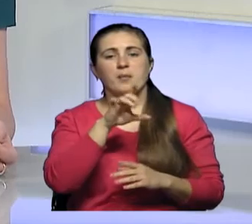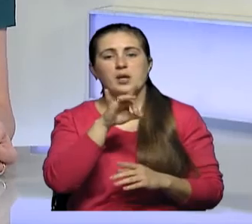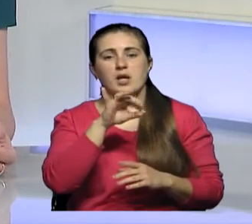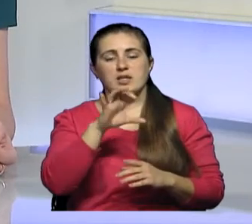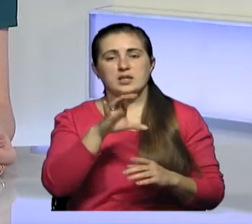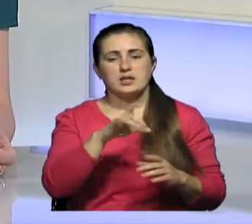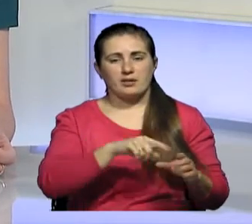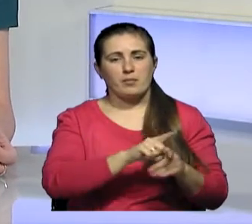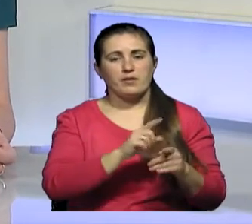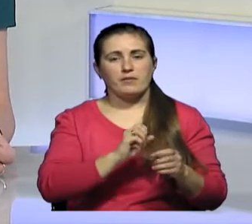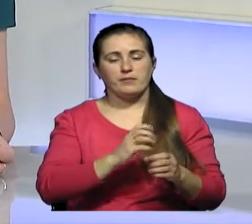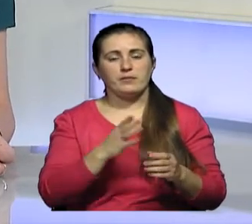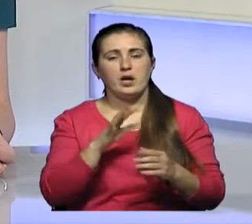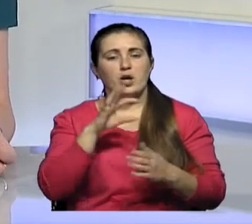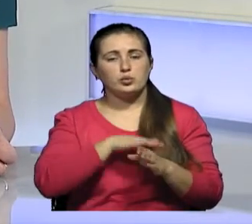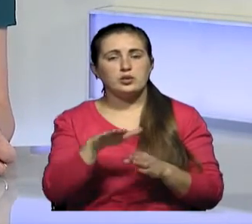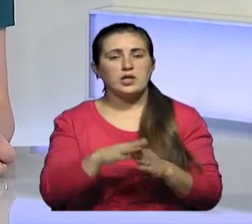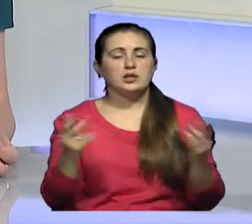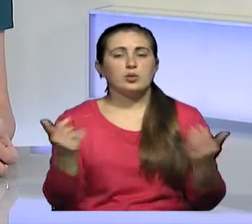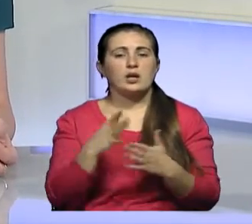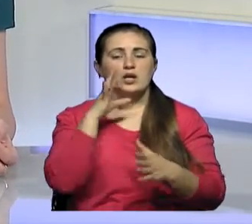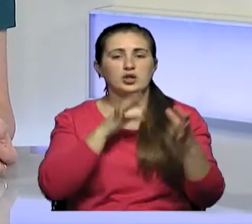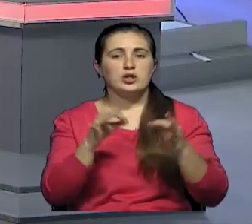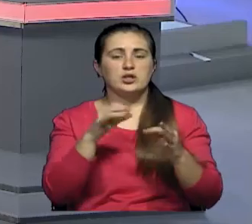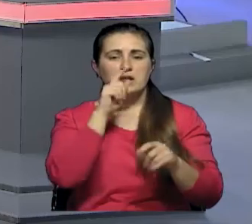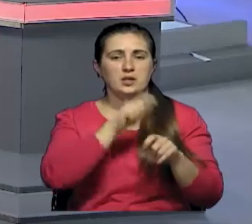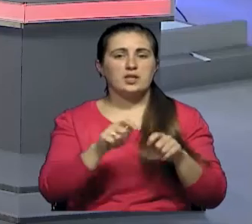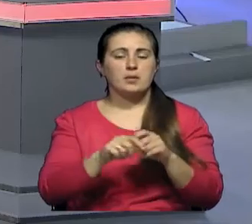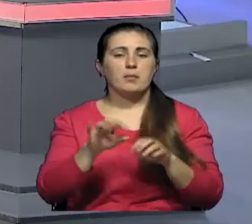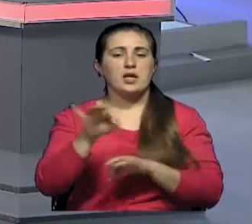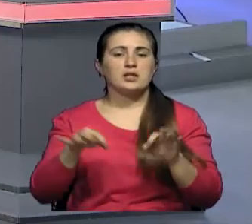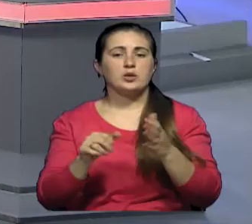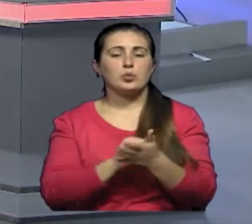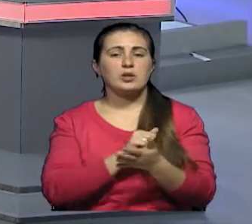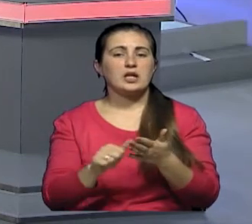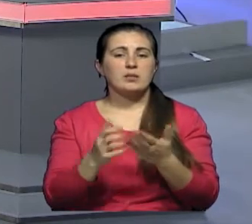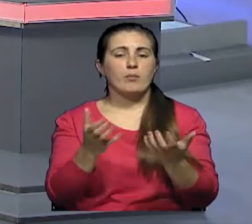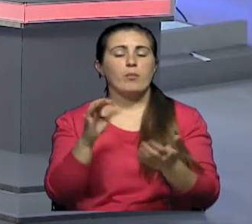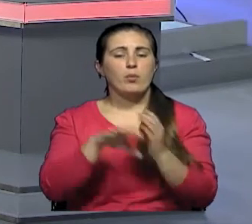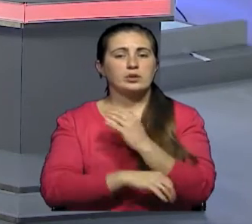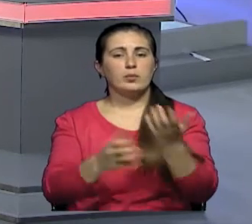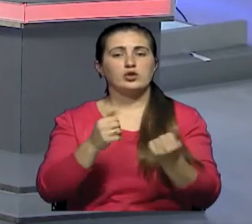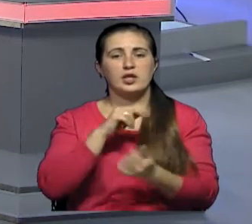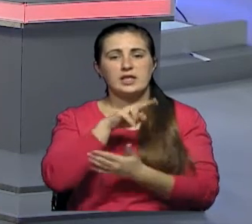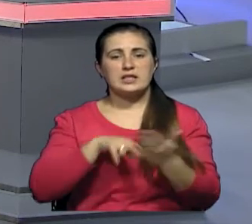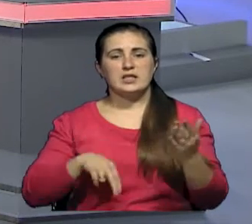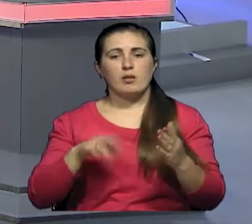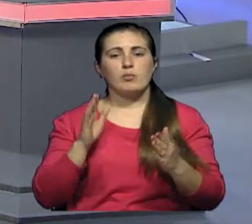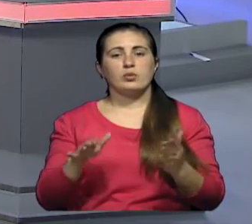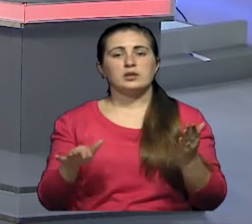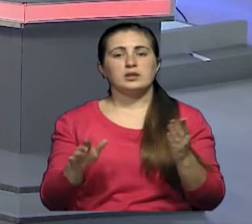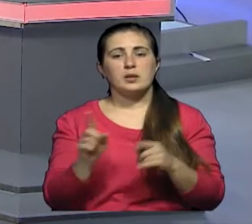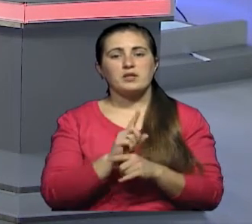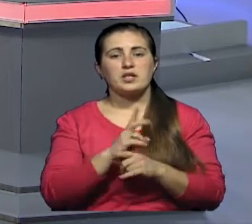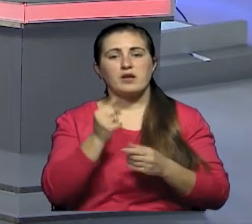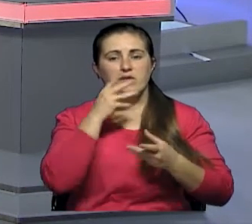затем в результате экологической экспертизы проектной документации после получения лицензии будет формироваться воздействия на окружающую